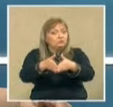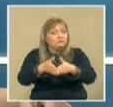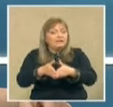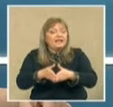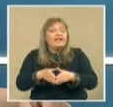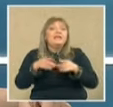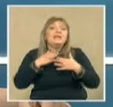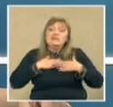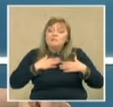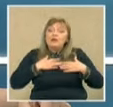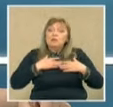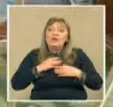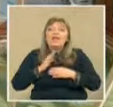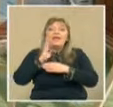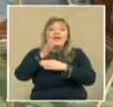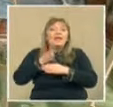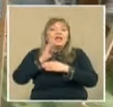море, разказва Даниела Цекова.